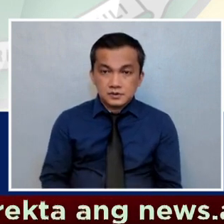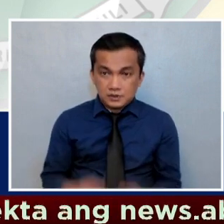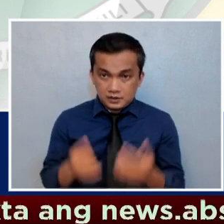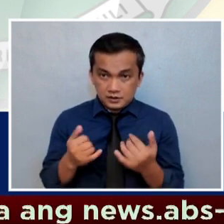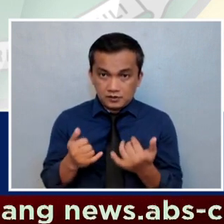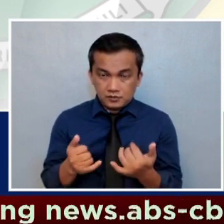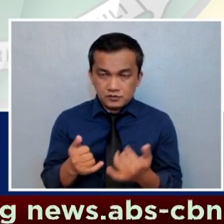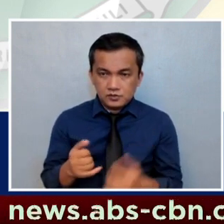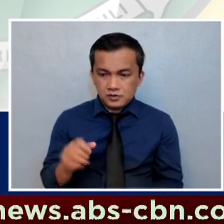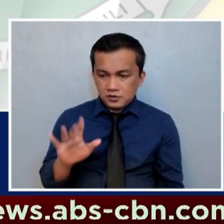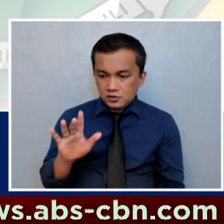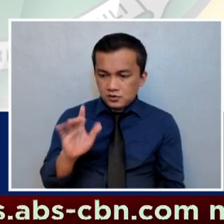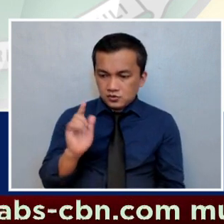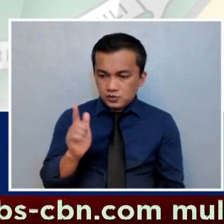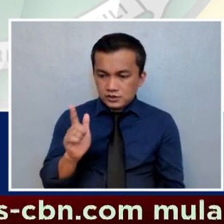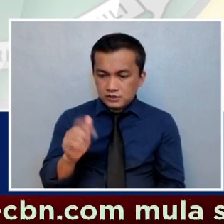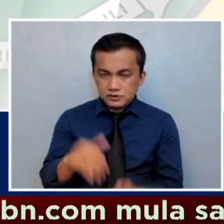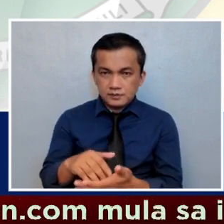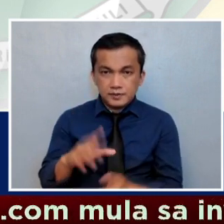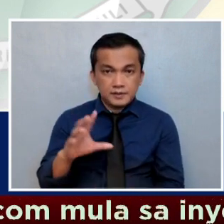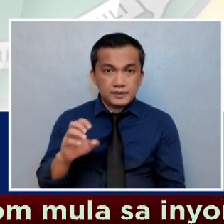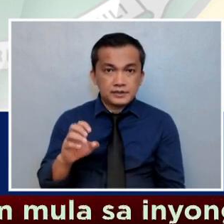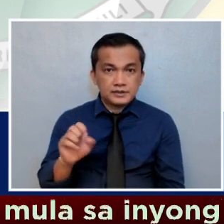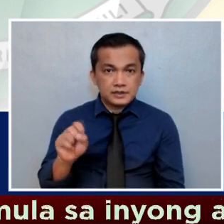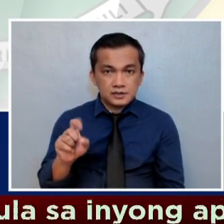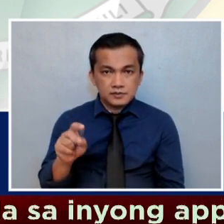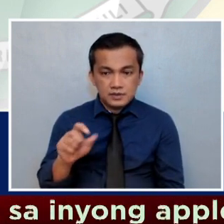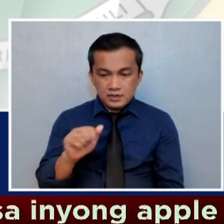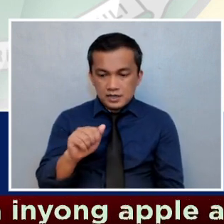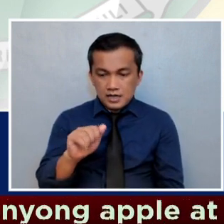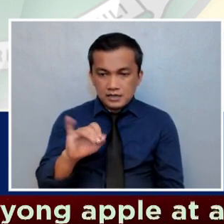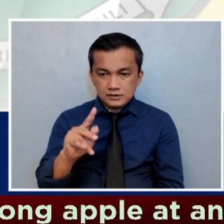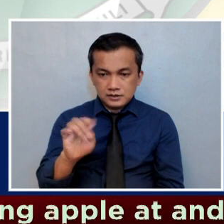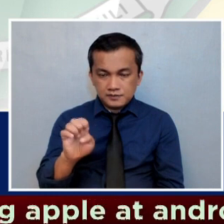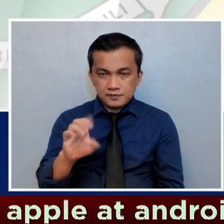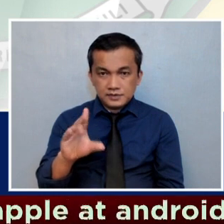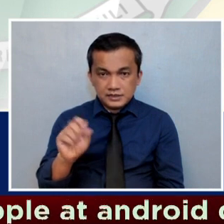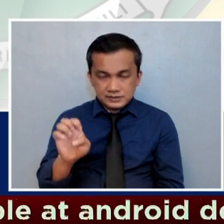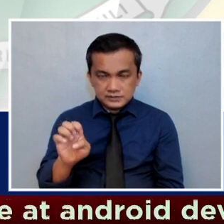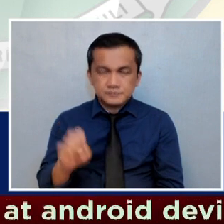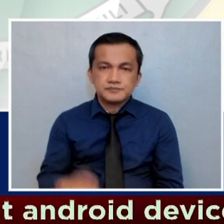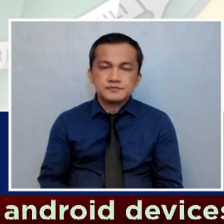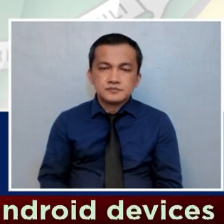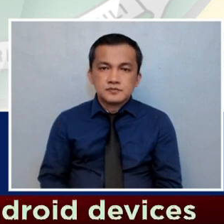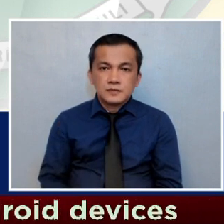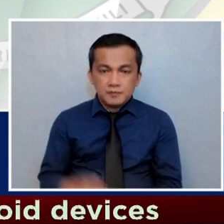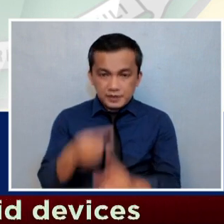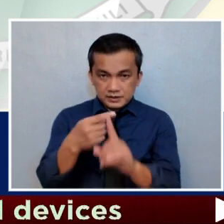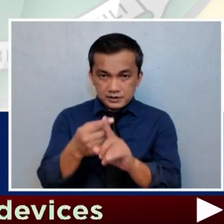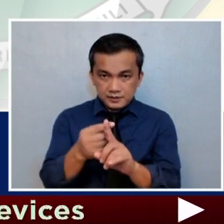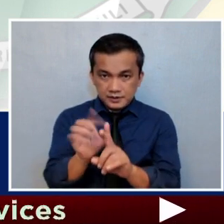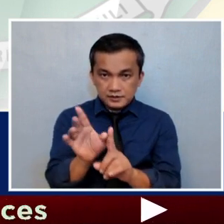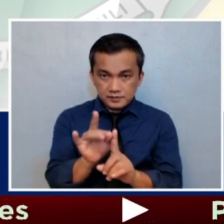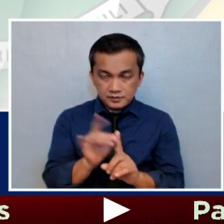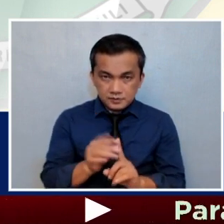nasa 20,511 ang aktibong kaso sa bansa. Habang ang positivity rate naman mula